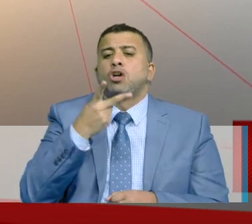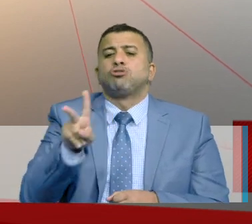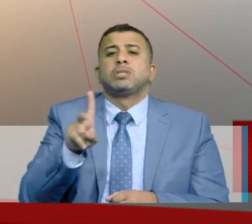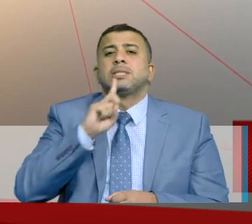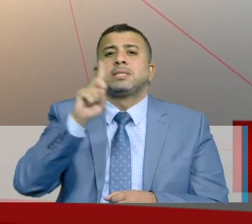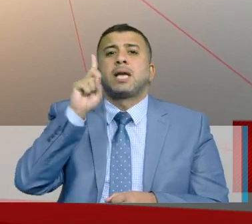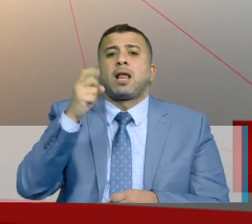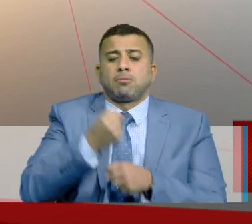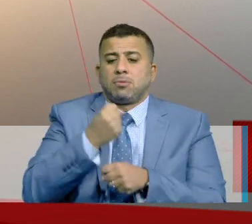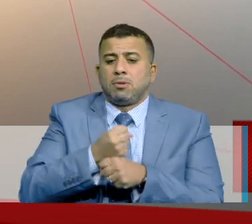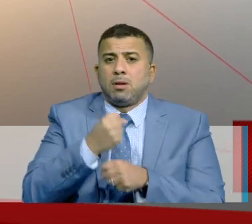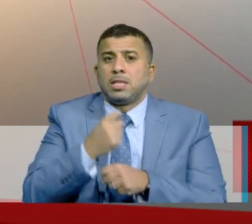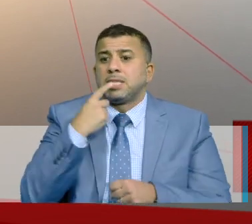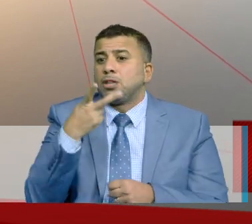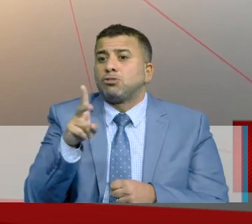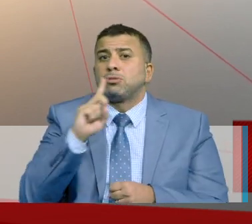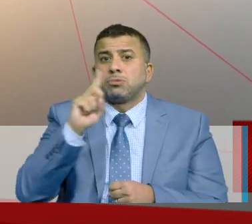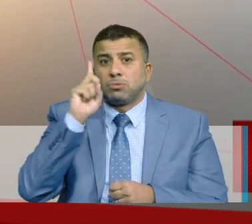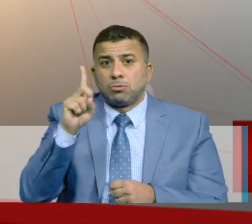20 سنه